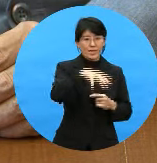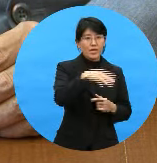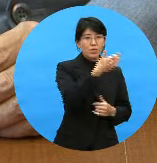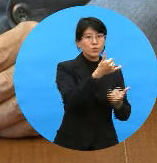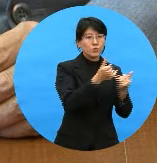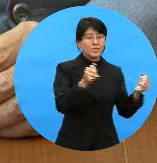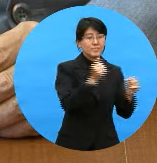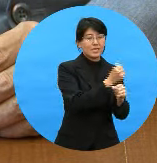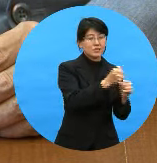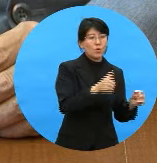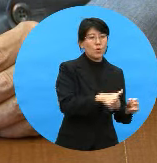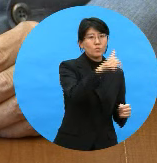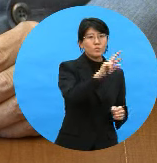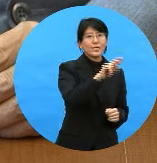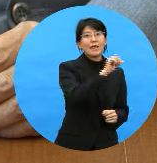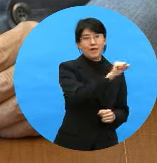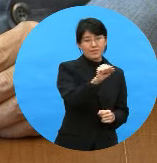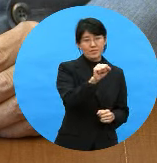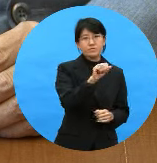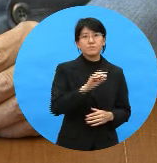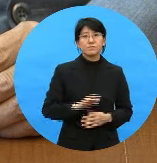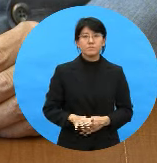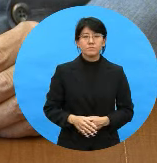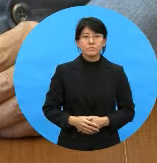園、区民産業プラザです。